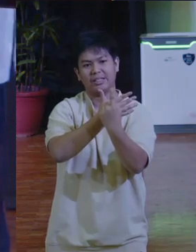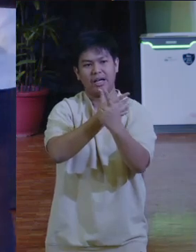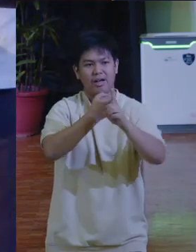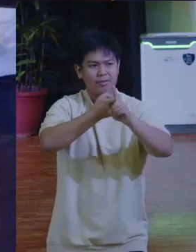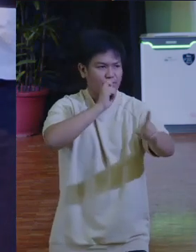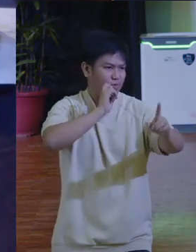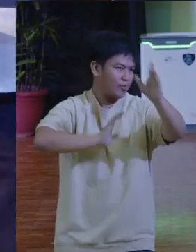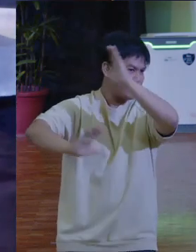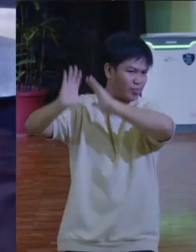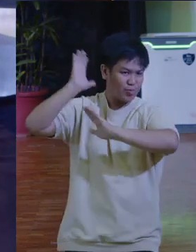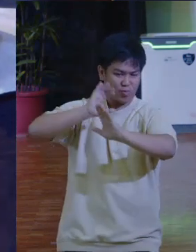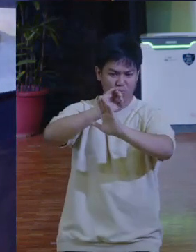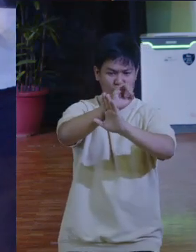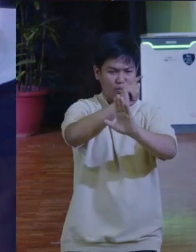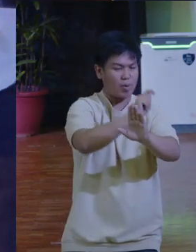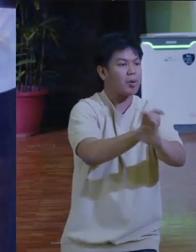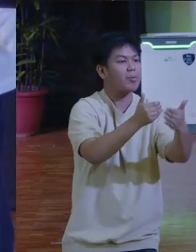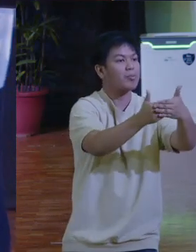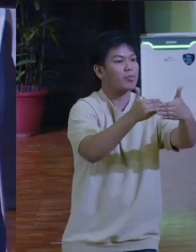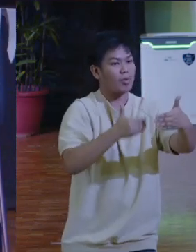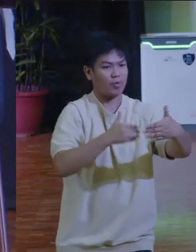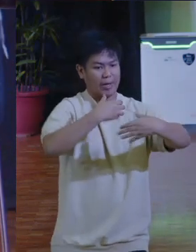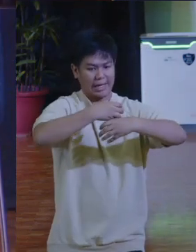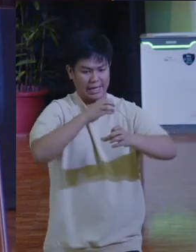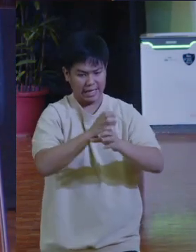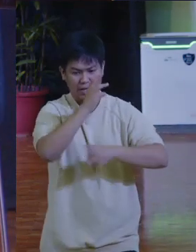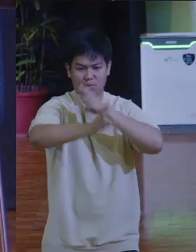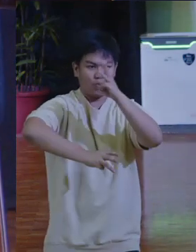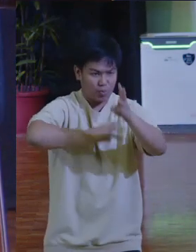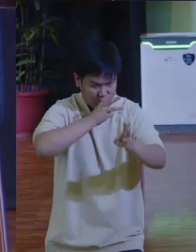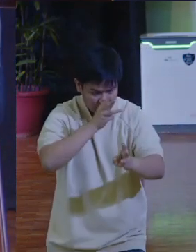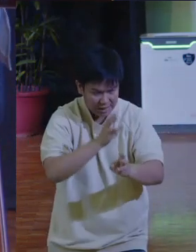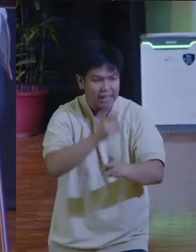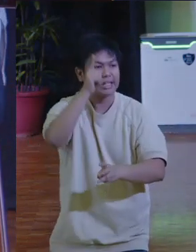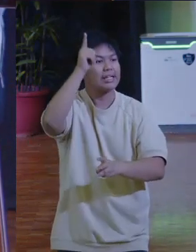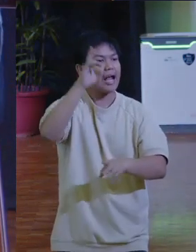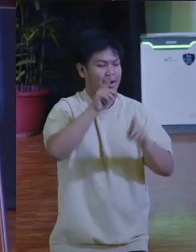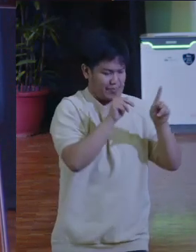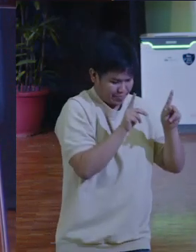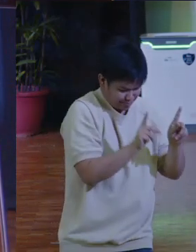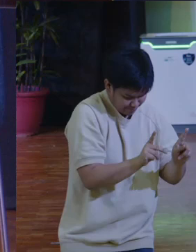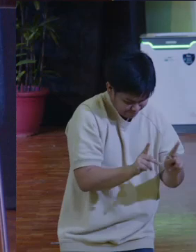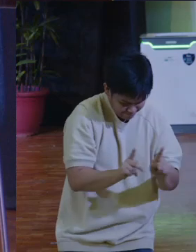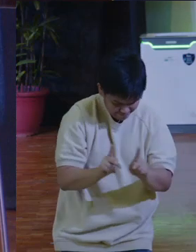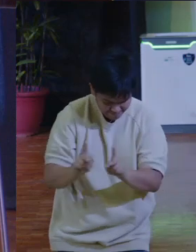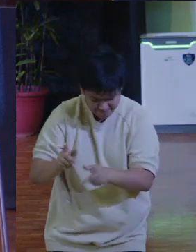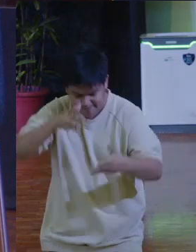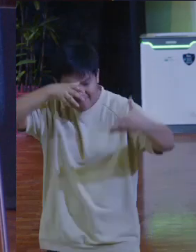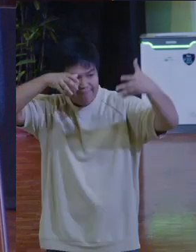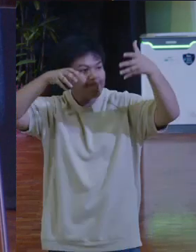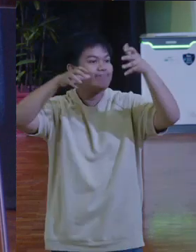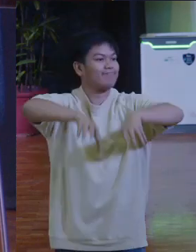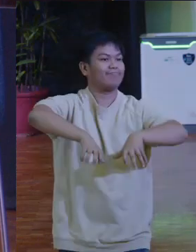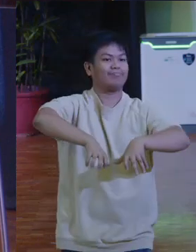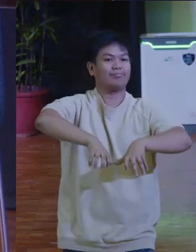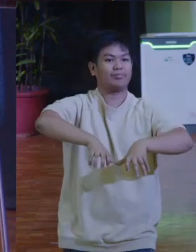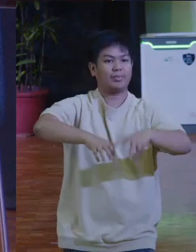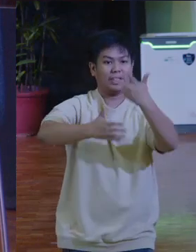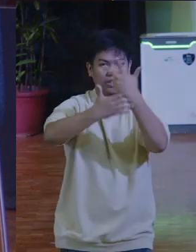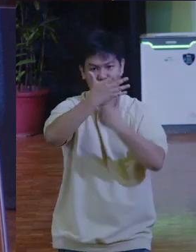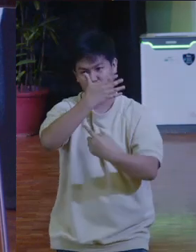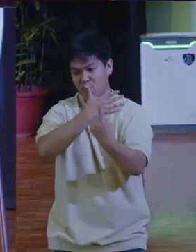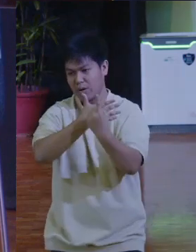sa bago pa nag-umpisa ang lahat, from eternity past, gumawa siya ng isang covenant sa kanilang